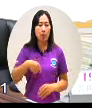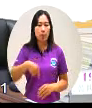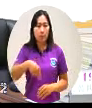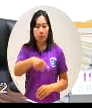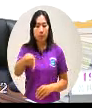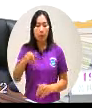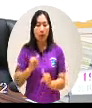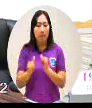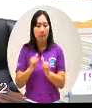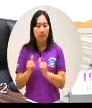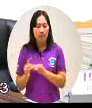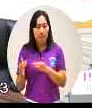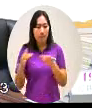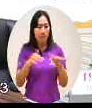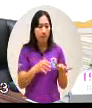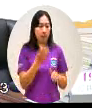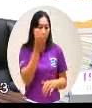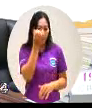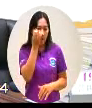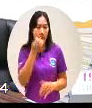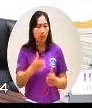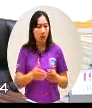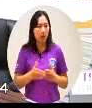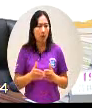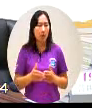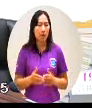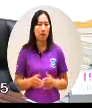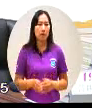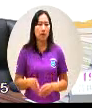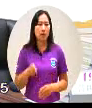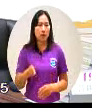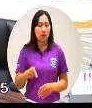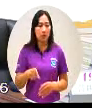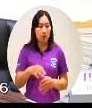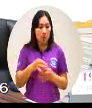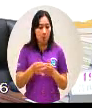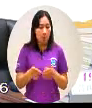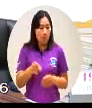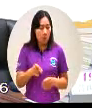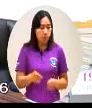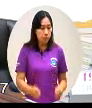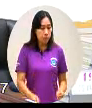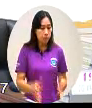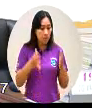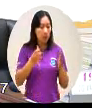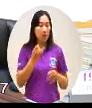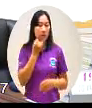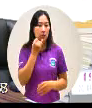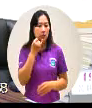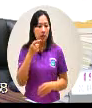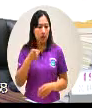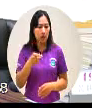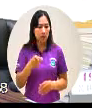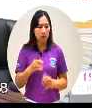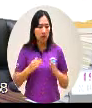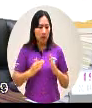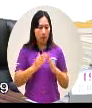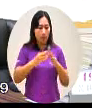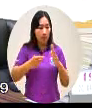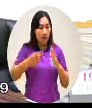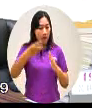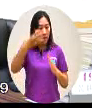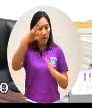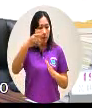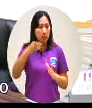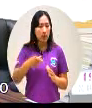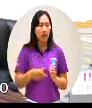府有遐尼济这个公权力，包括一个约束，伊都会当要起大楼，你要提供一二三楼，提供